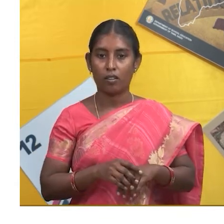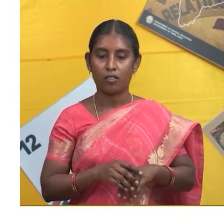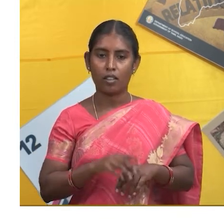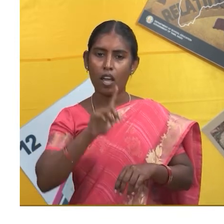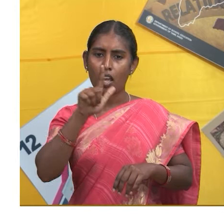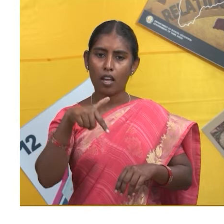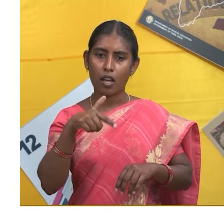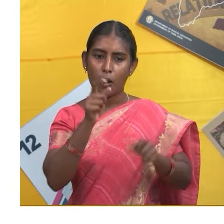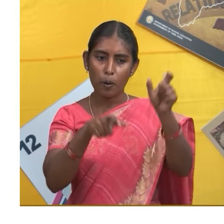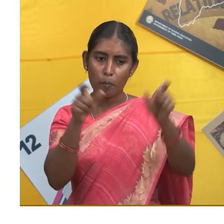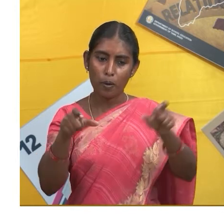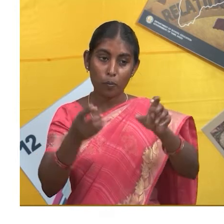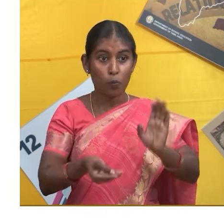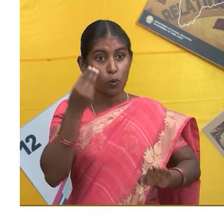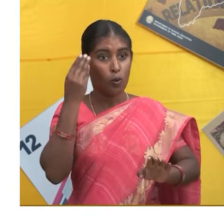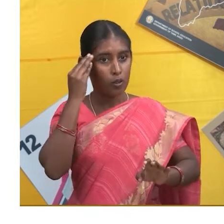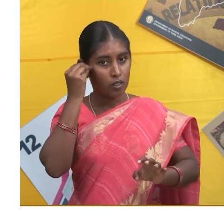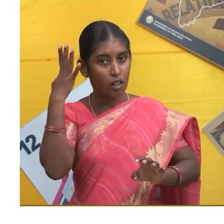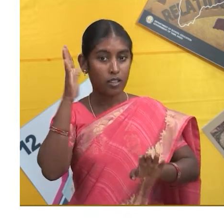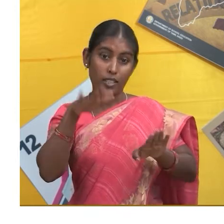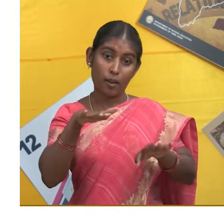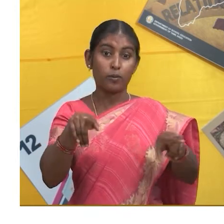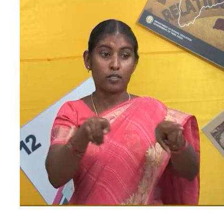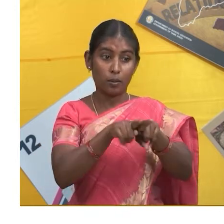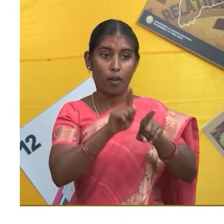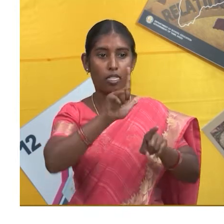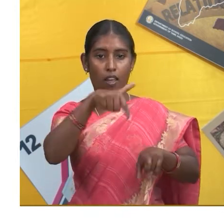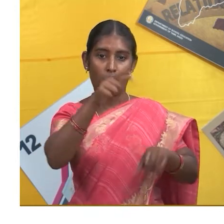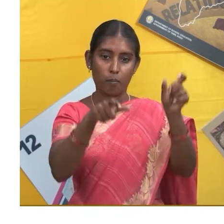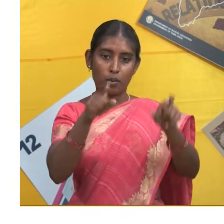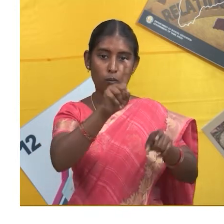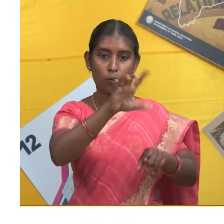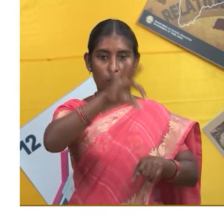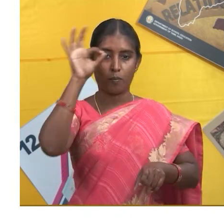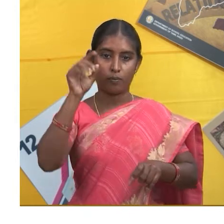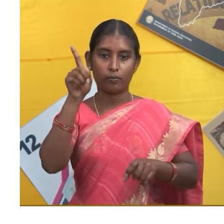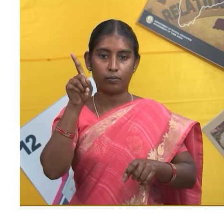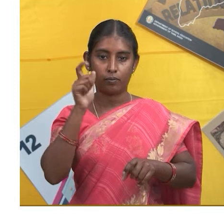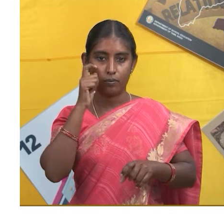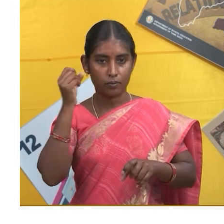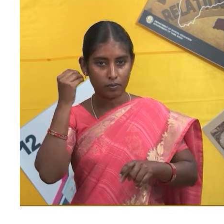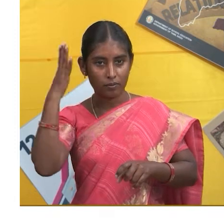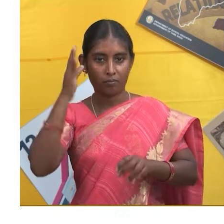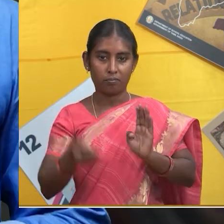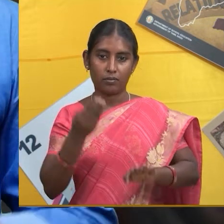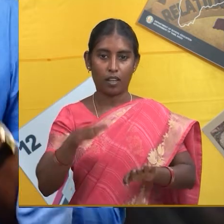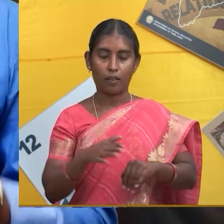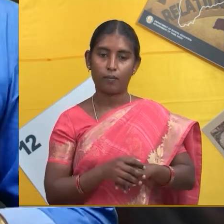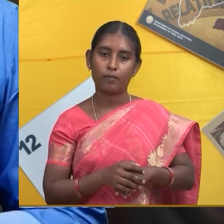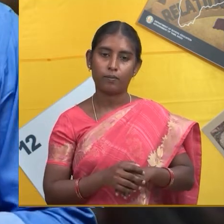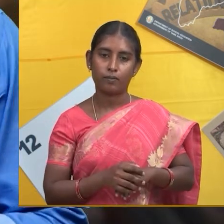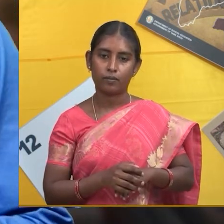அடிப்படை விகிதிசம் தேட்டரத்தில் முதன் முதலில் நிரிவித்தால் இவரு பேரியிலில்தை தேல்ச் தேட்டம் என்ன அழக்க்கிப்படியிறது.